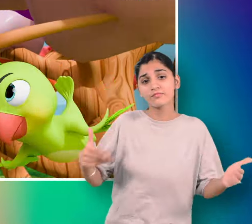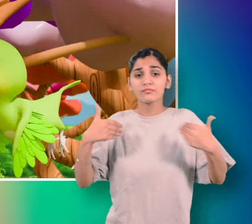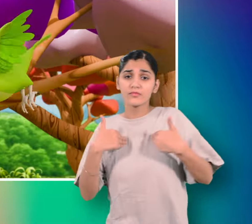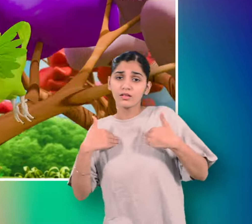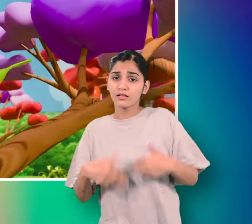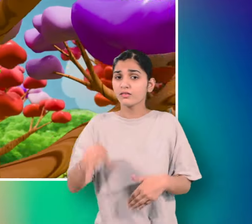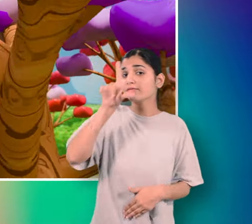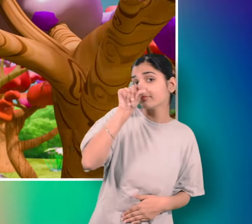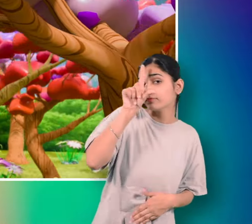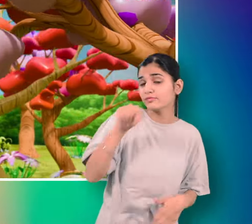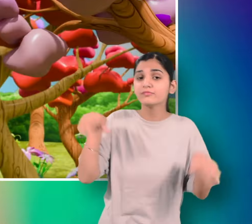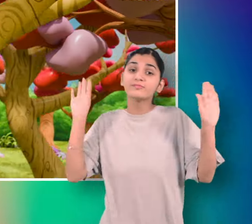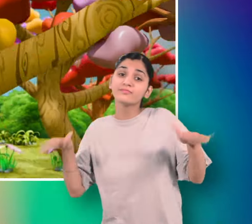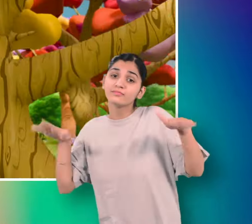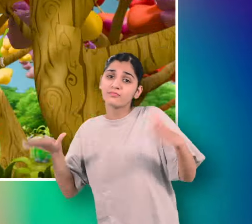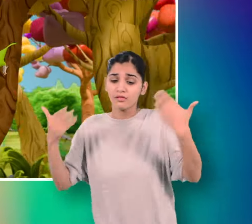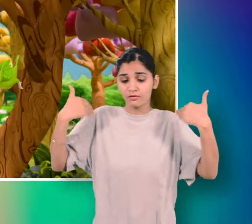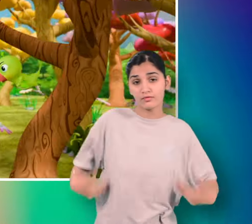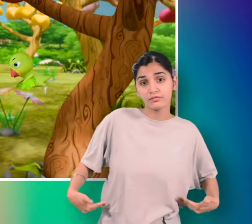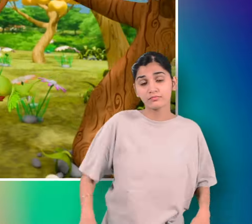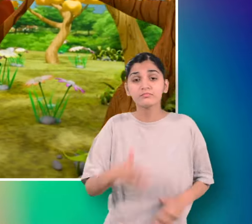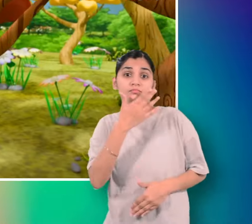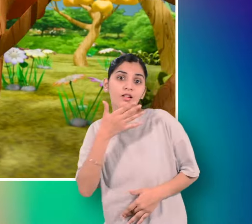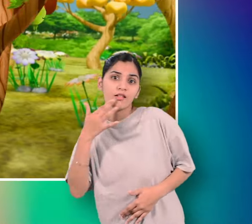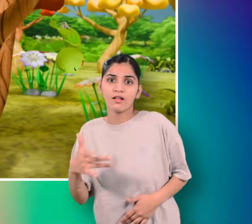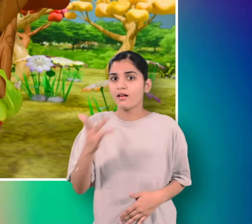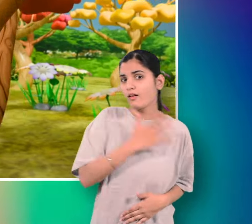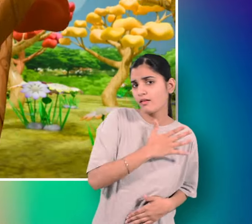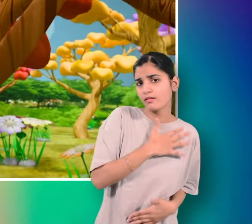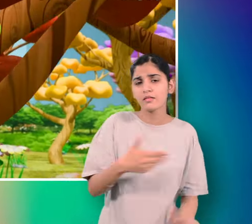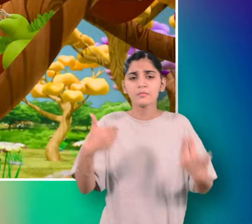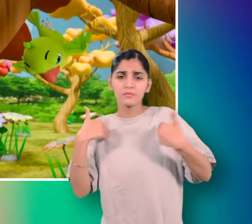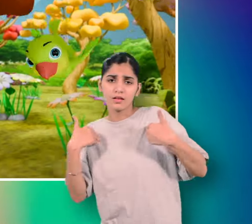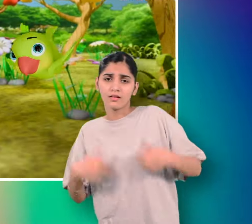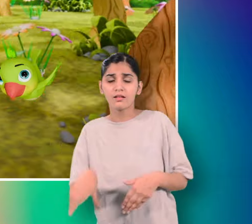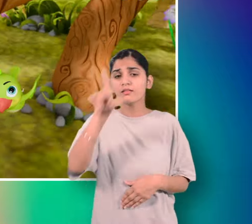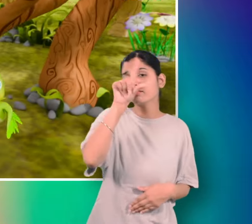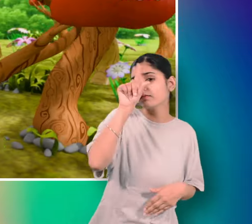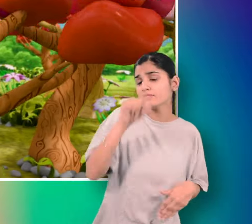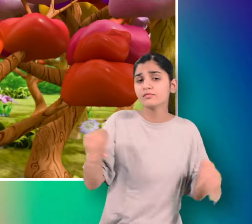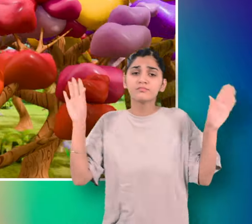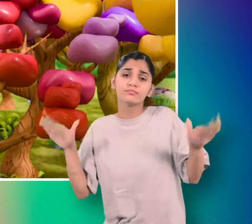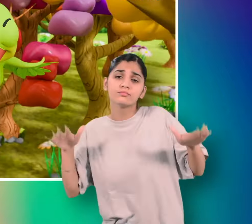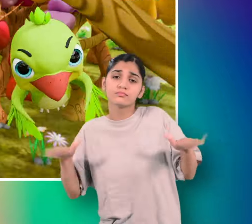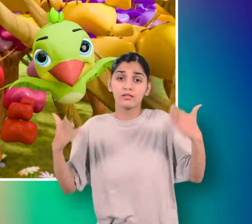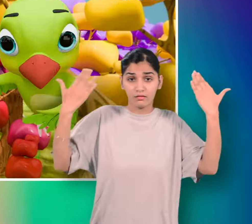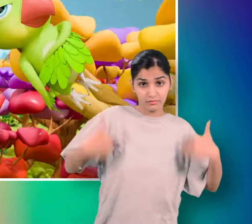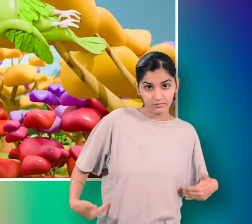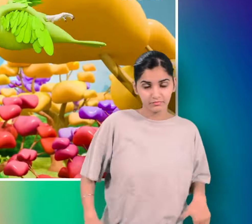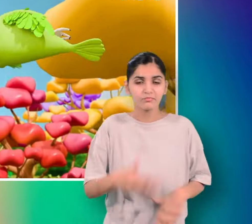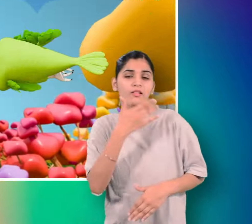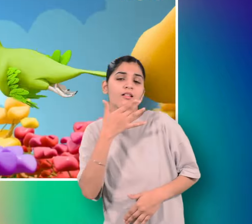हां तोता हूं मैं तोता हूं हरे रंग का तोता हूं तोता हूं मैं तोता